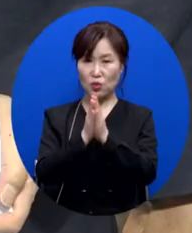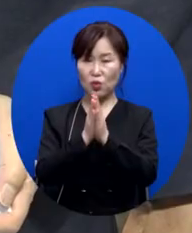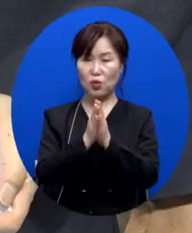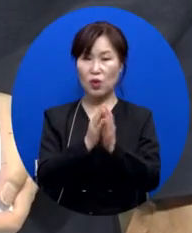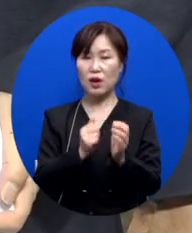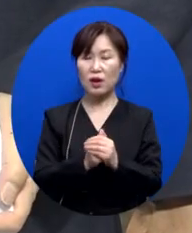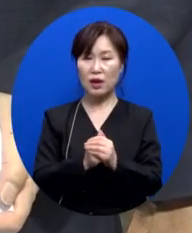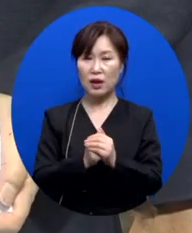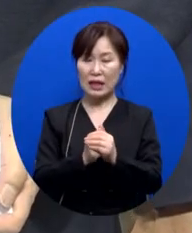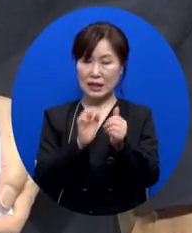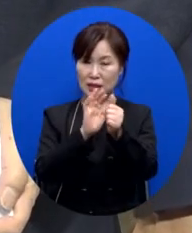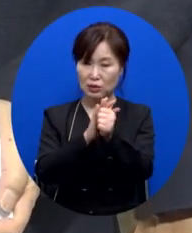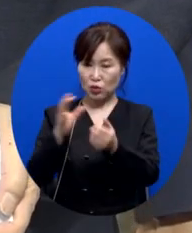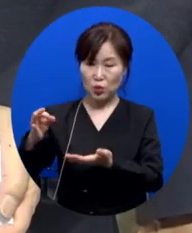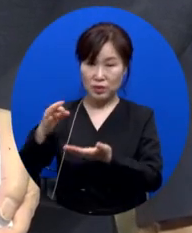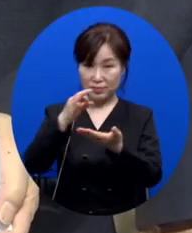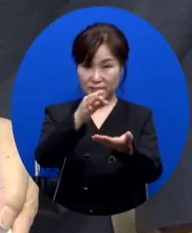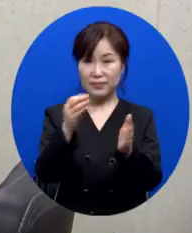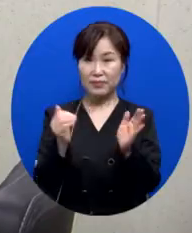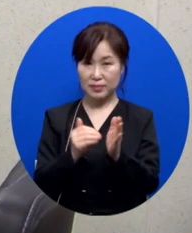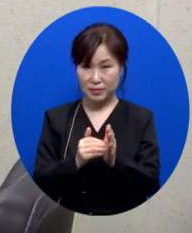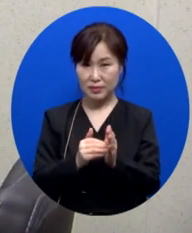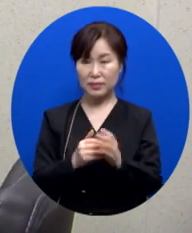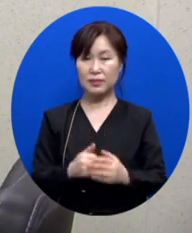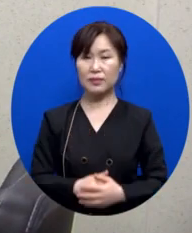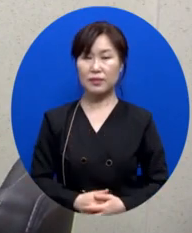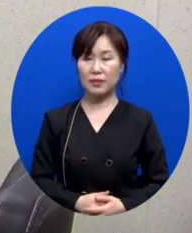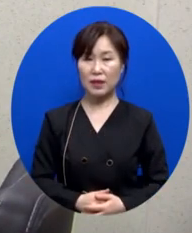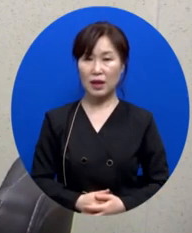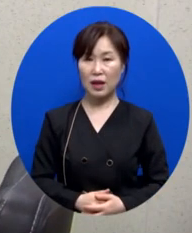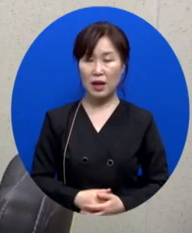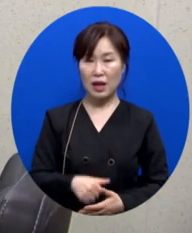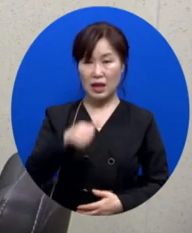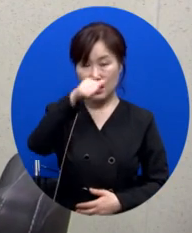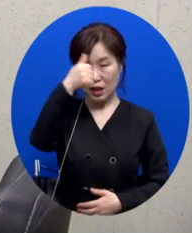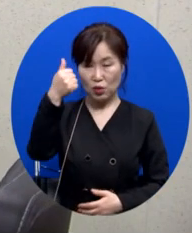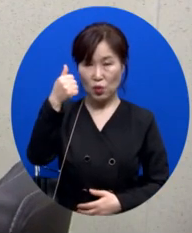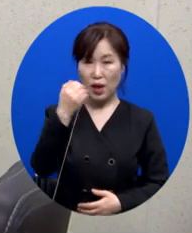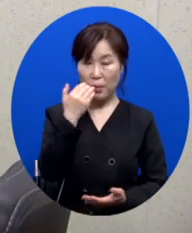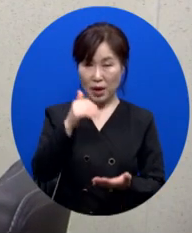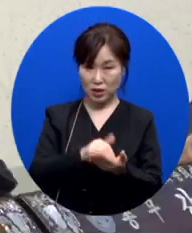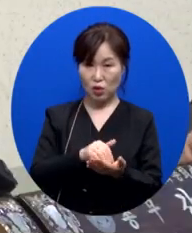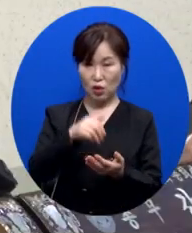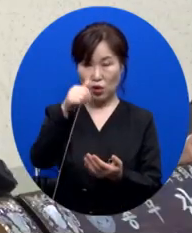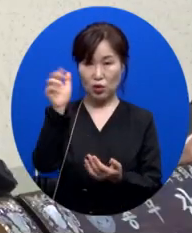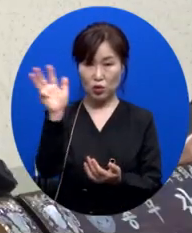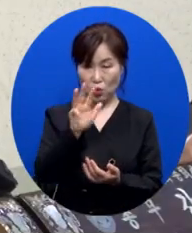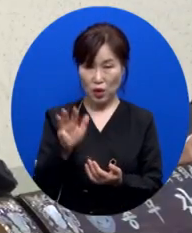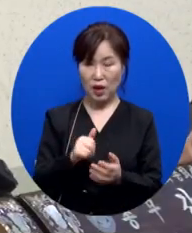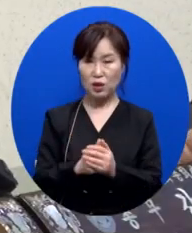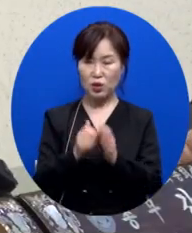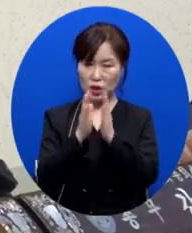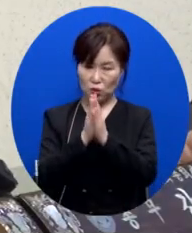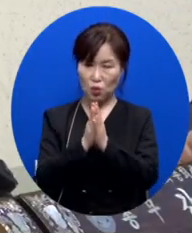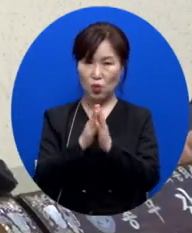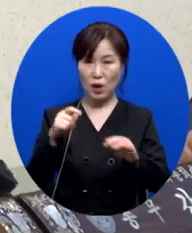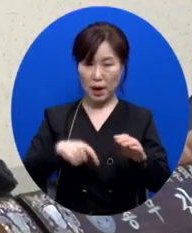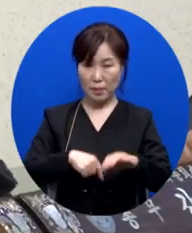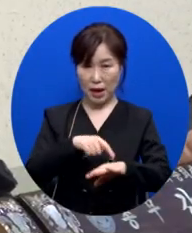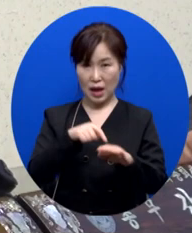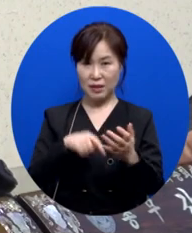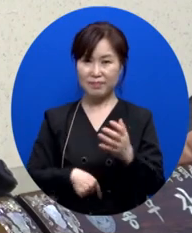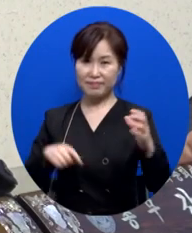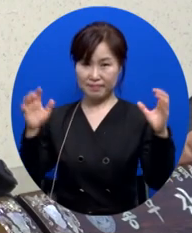미얀마의 지원 등을 전달하기도 했습니다 대한예수교장로회 백석 조회도 미얀마 사태를 위해 기도와 마음을 모으기로